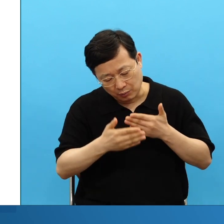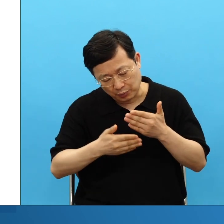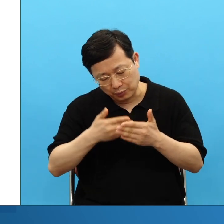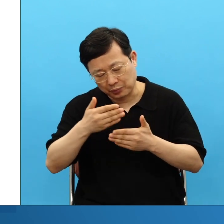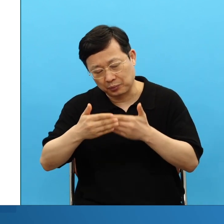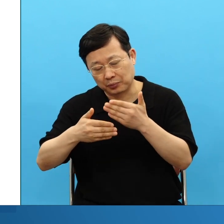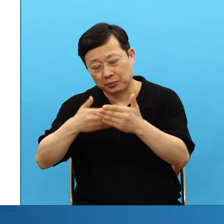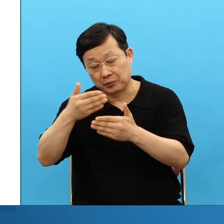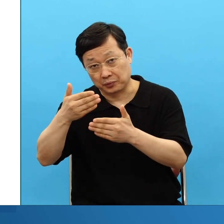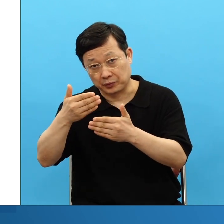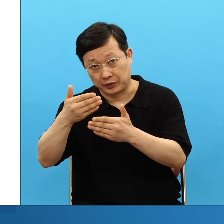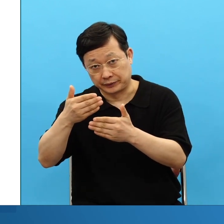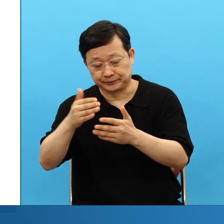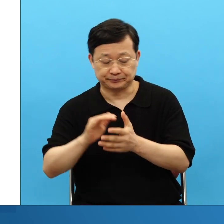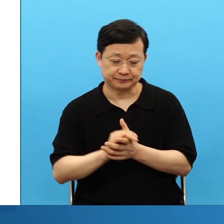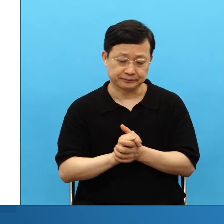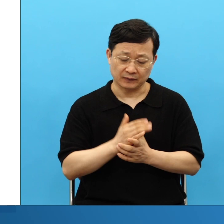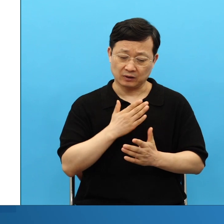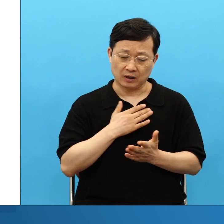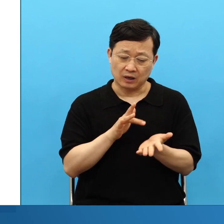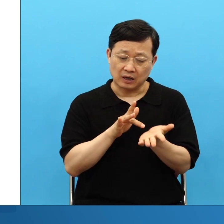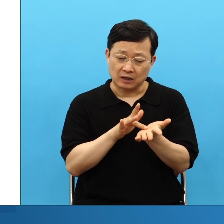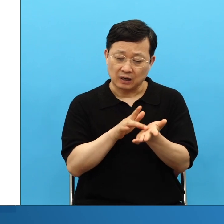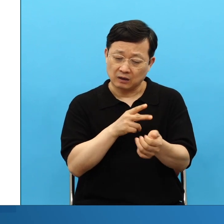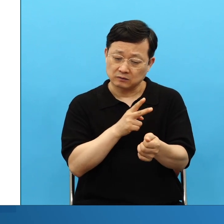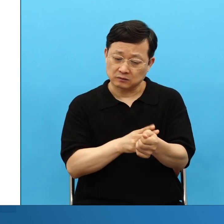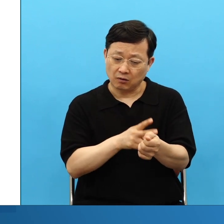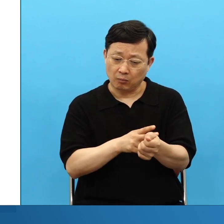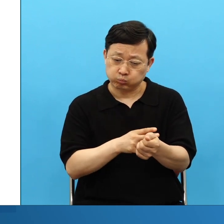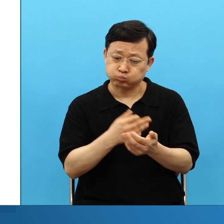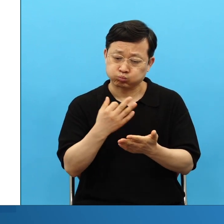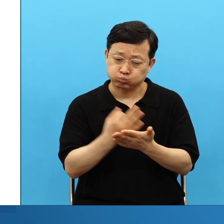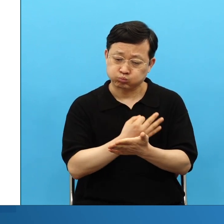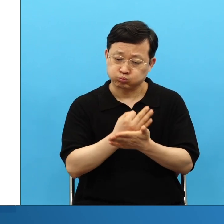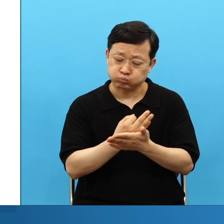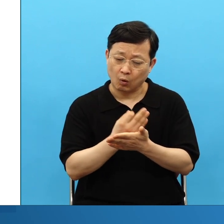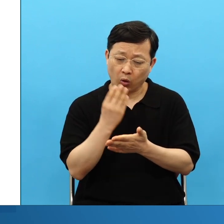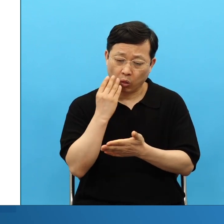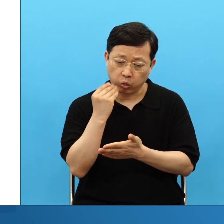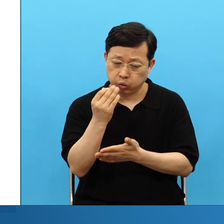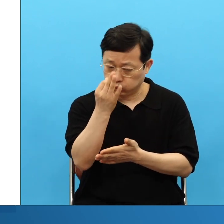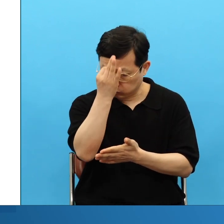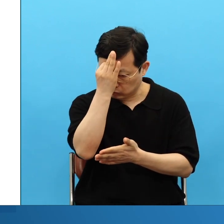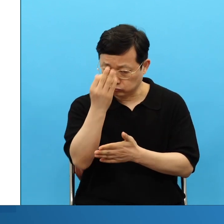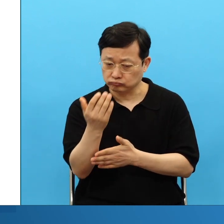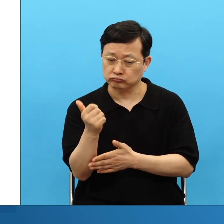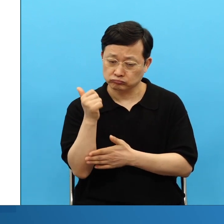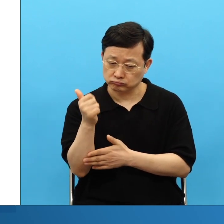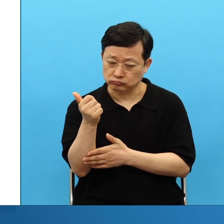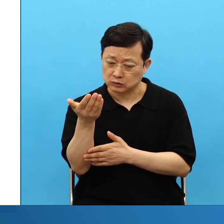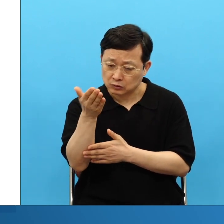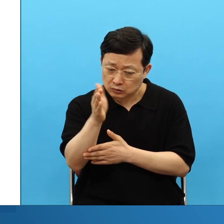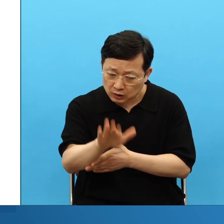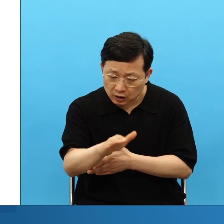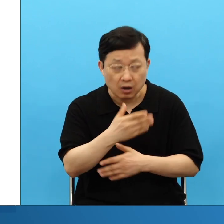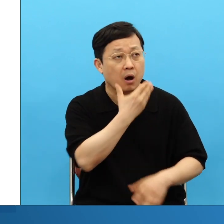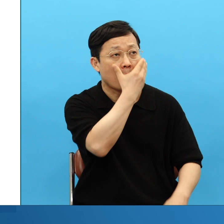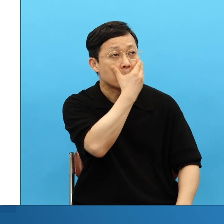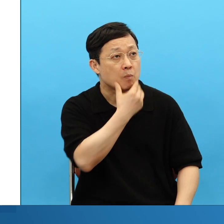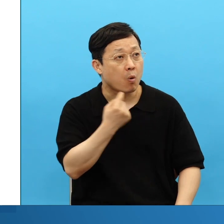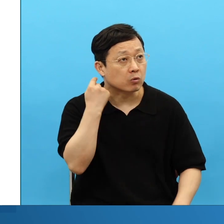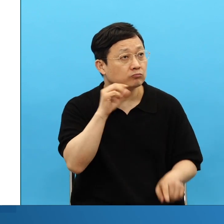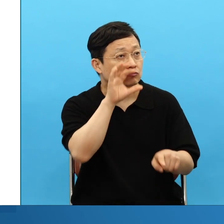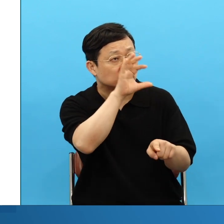약사로서 내가 기능이 꽤 괜찮았는데 복음을 계속 듣고 알아갈수록 제